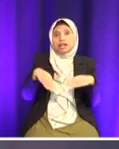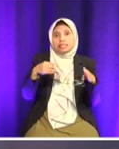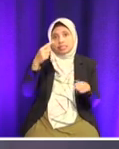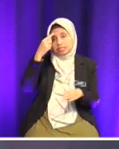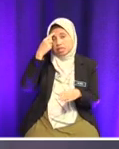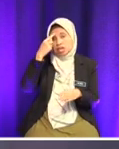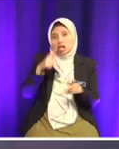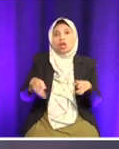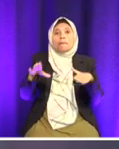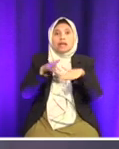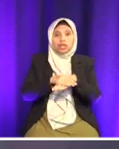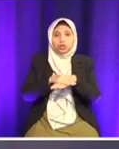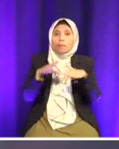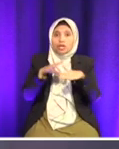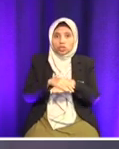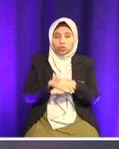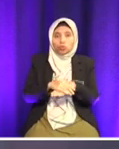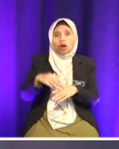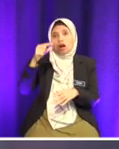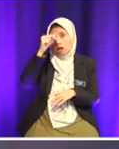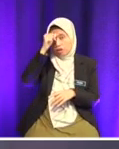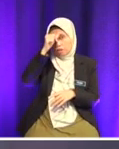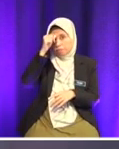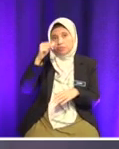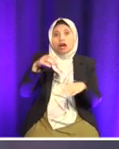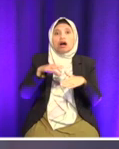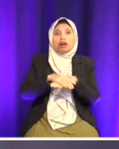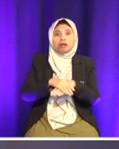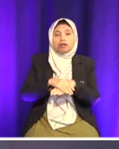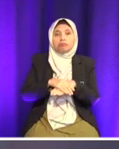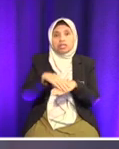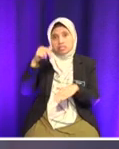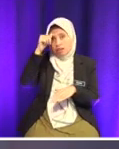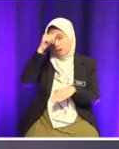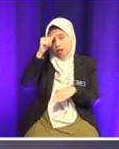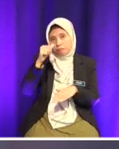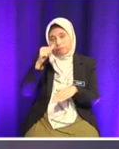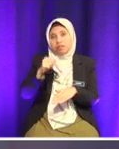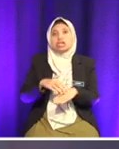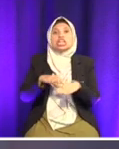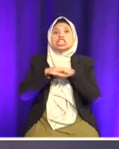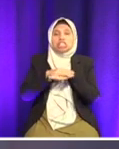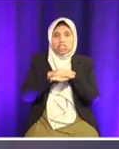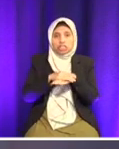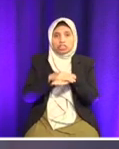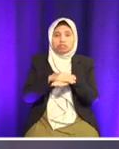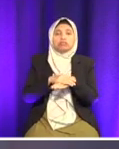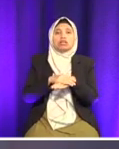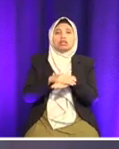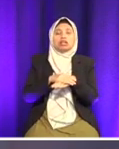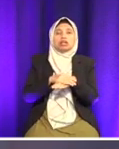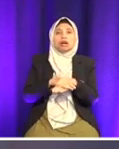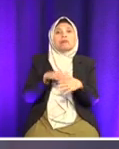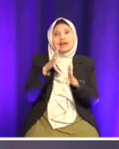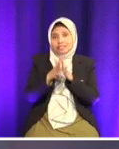bangsa Melayu bahasa Arab dengan bahasa Arab ya doa sebab nabi itu berbangsa Quraisy bangsa Arab jadi